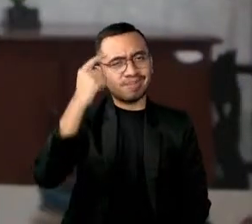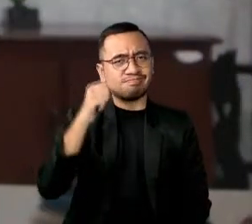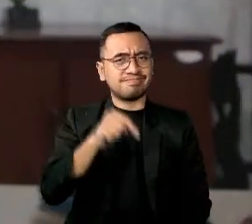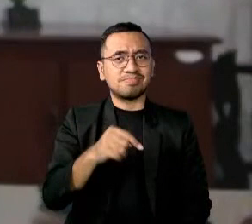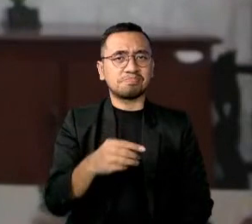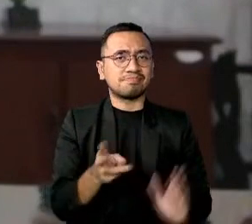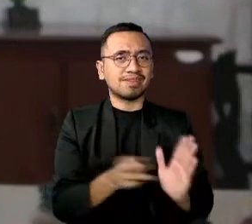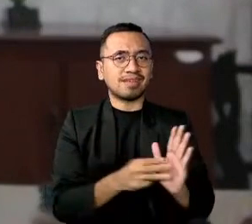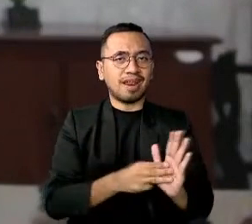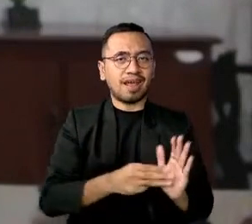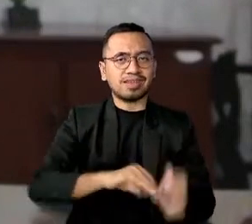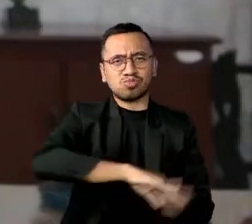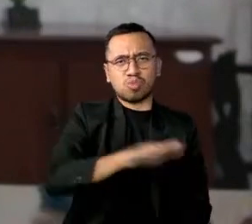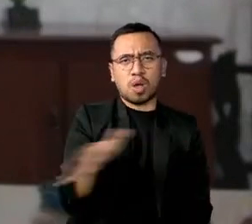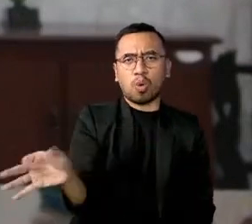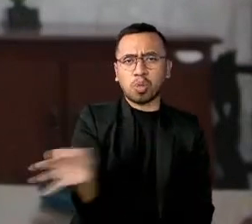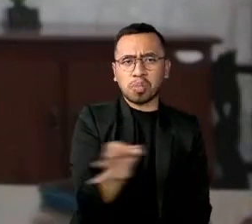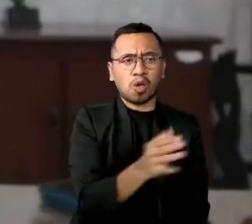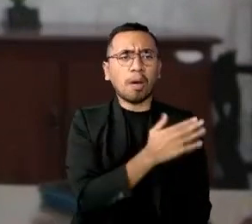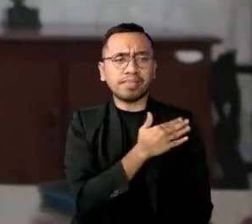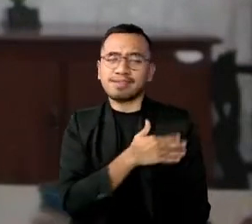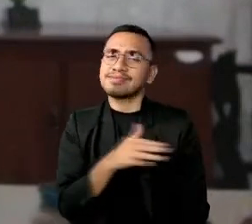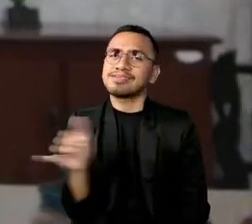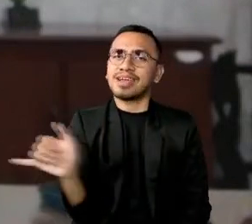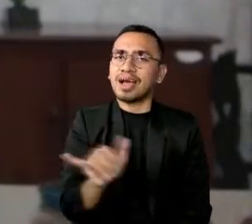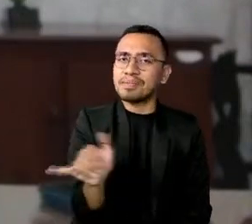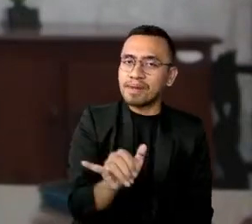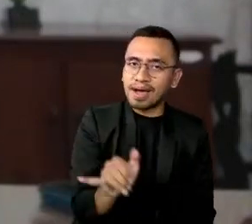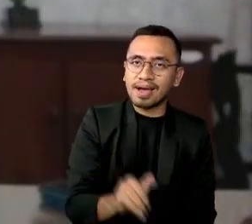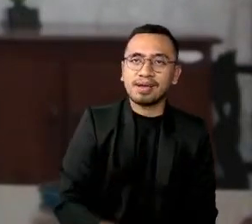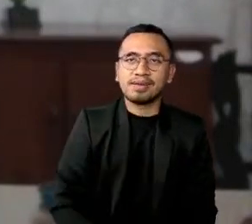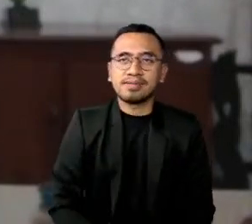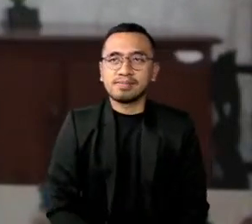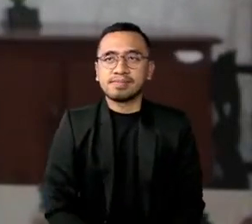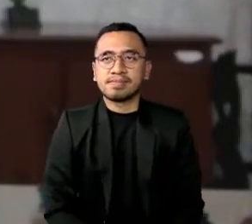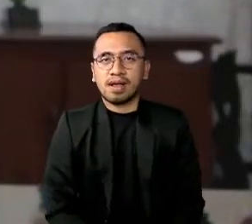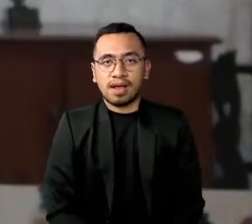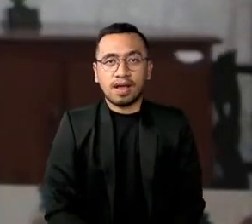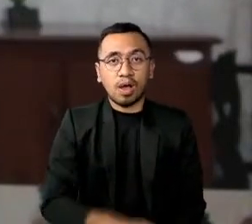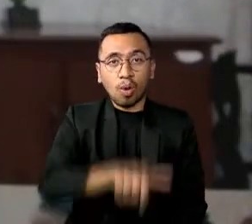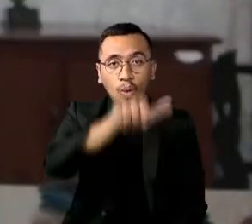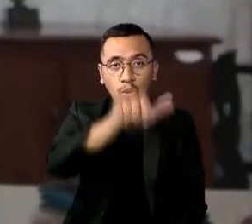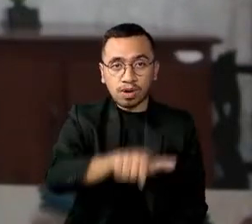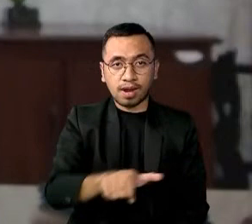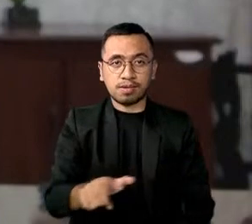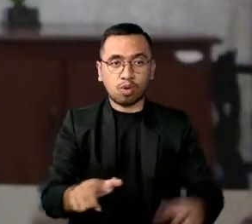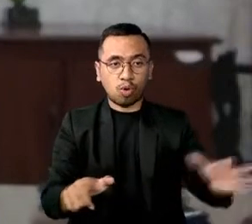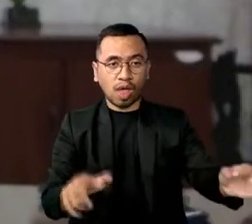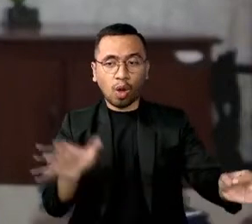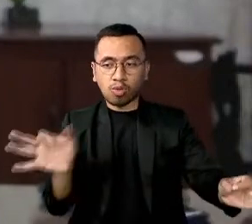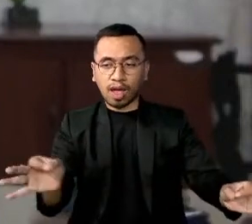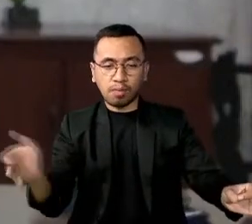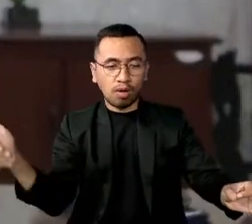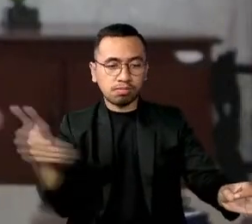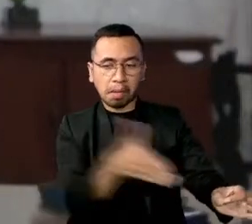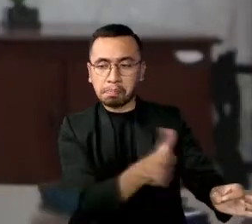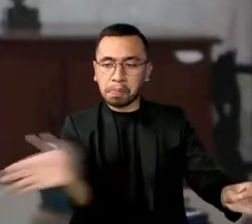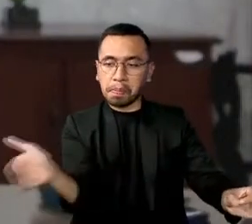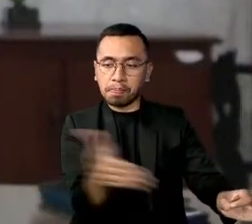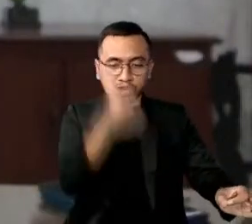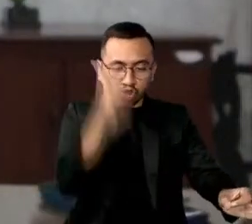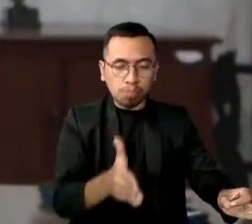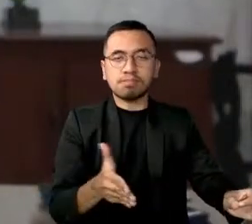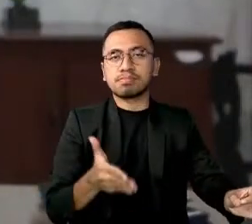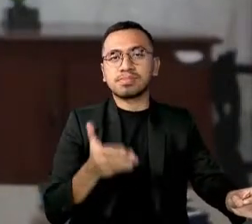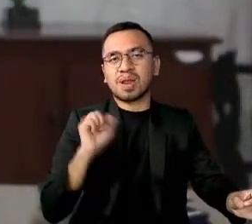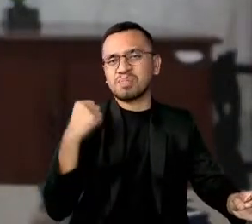karena semua kabupaten kota dikasih bisa membatasi pergerakan manusia antar Kapten makanya